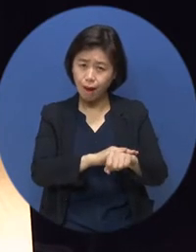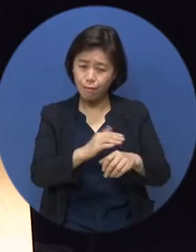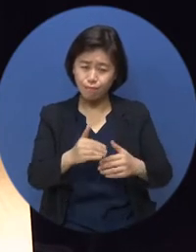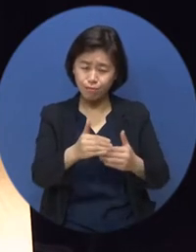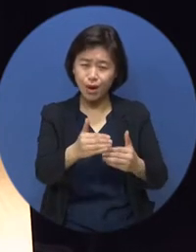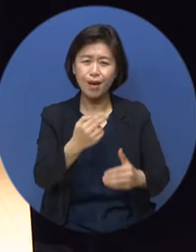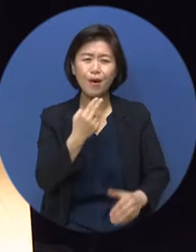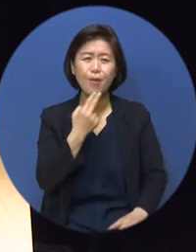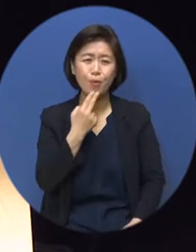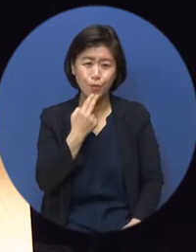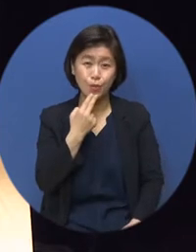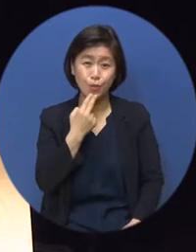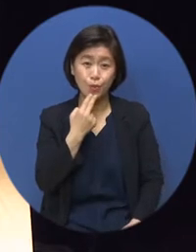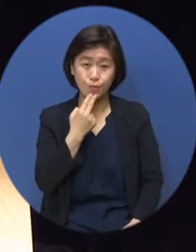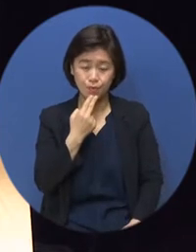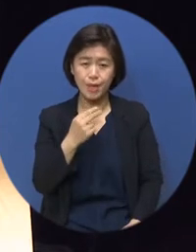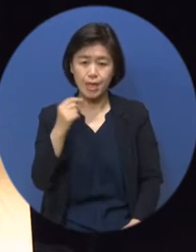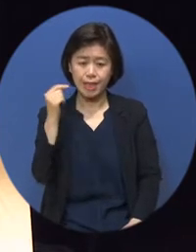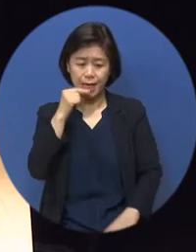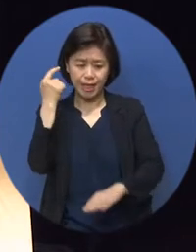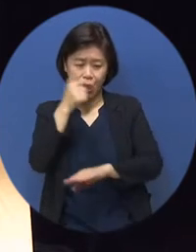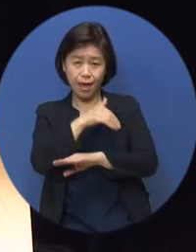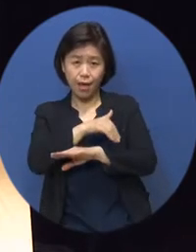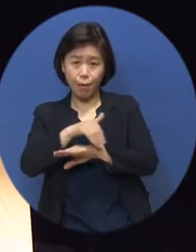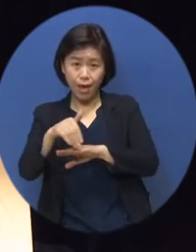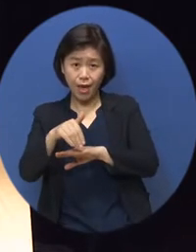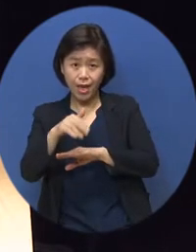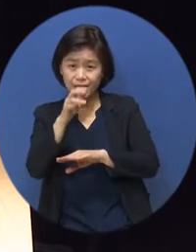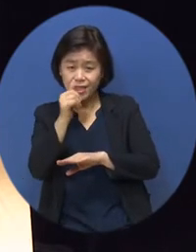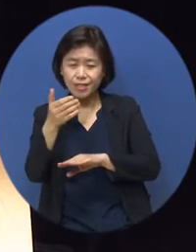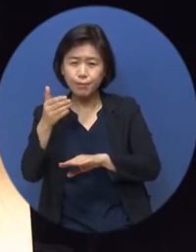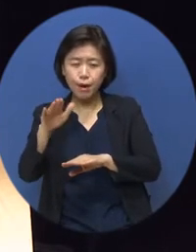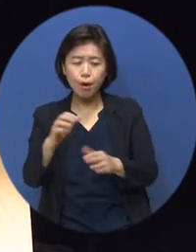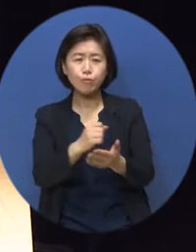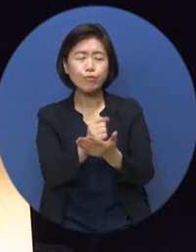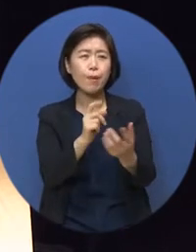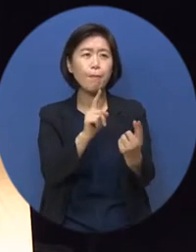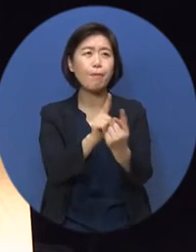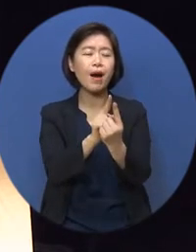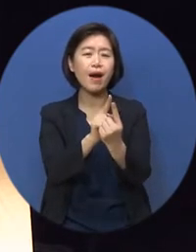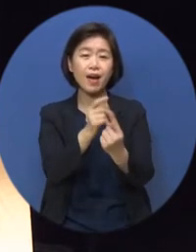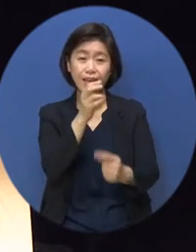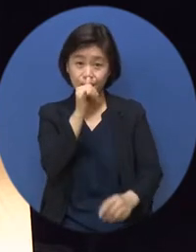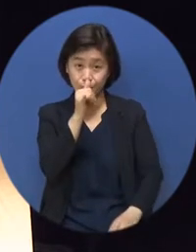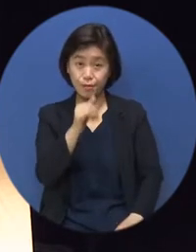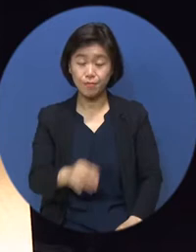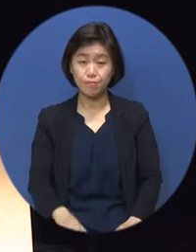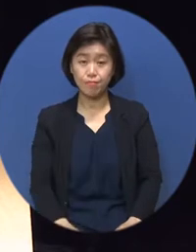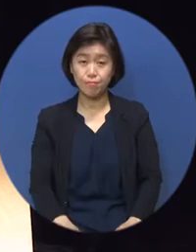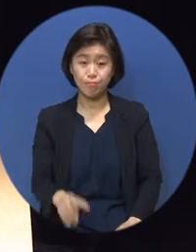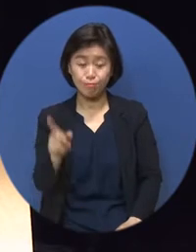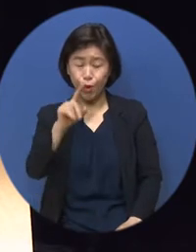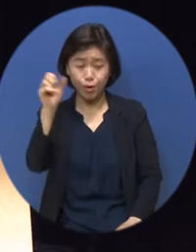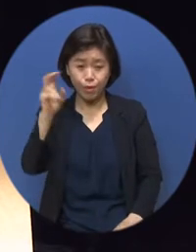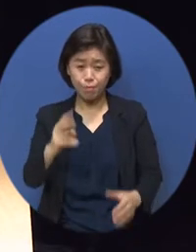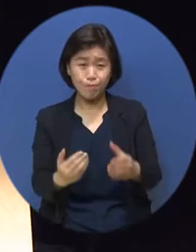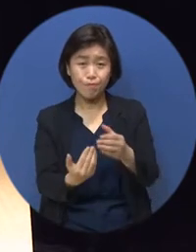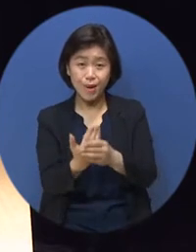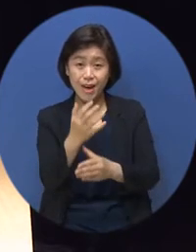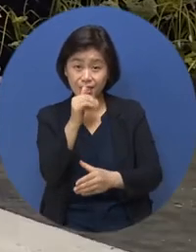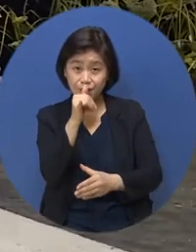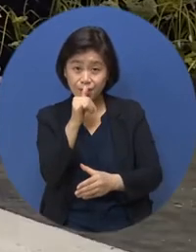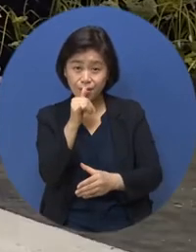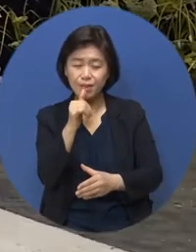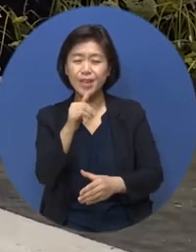치밀하게 계획한 것으로 우연을 맞닥뜨리는 여행, 혹은 인생도 그런 것 같습니다.